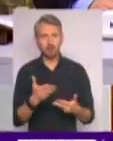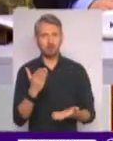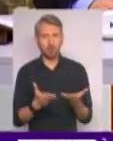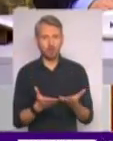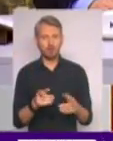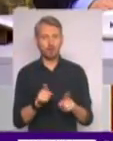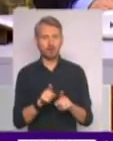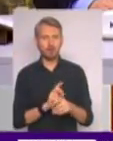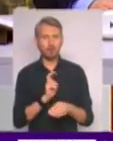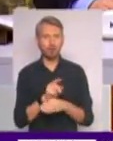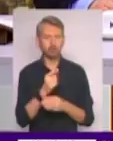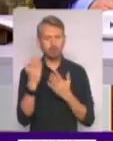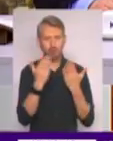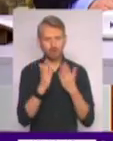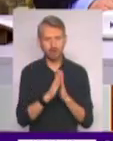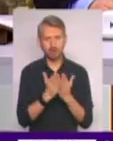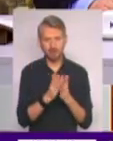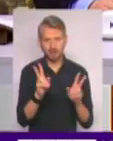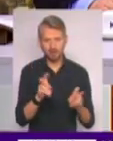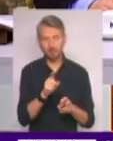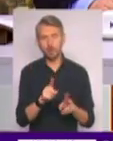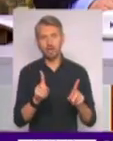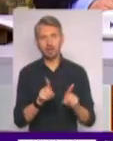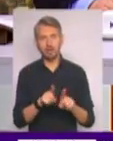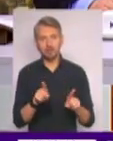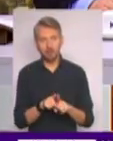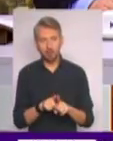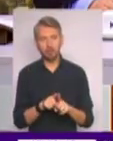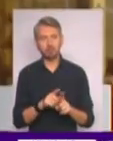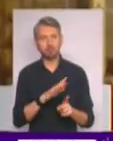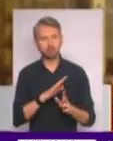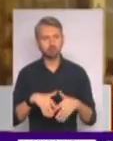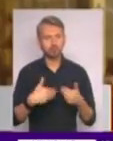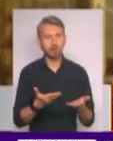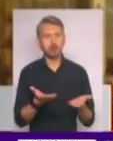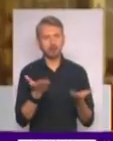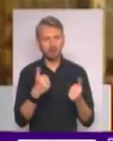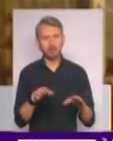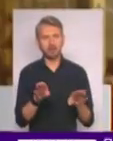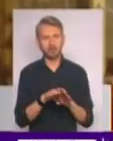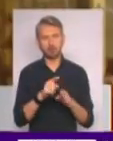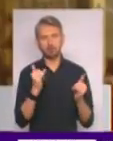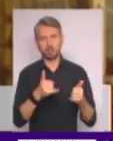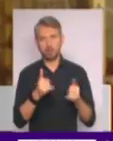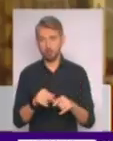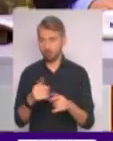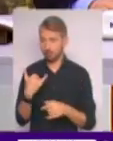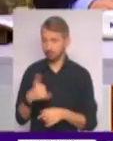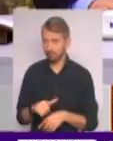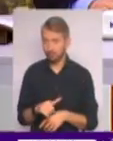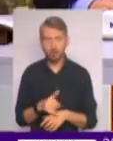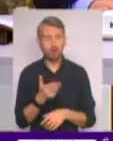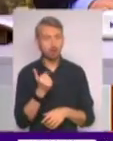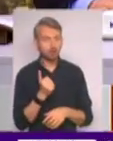само заходять туди почитати книги, але вони так само виходили з ініціативою, давайте закривати цю налівайку. Навіть так? Звичайно,